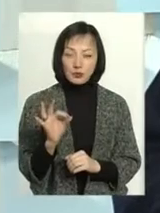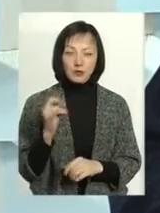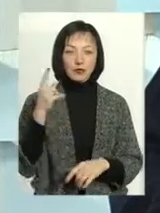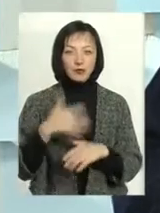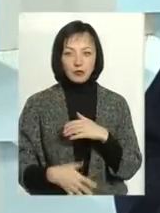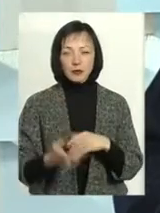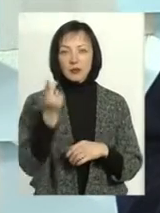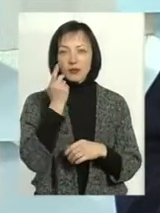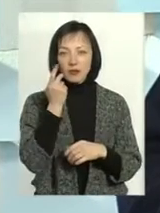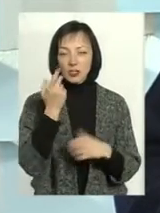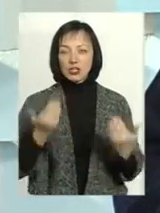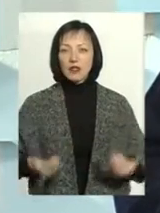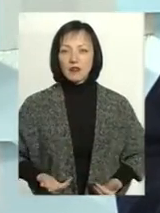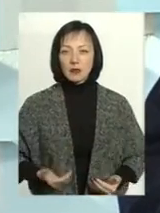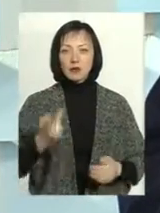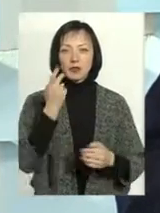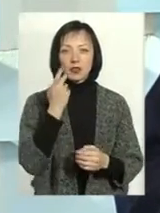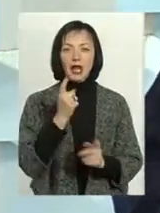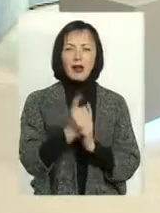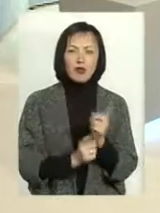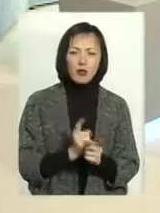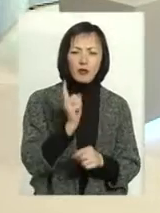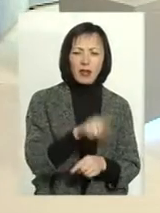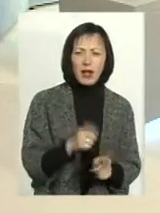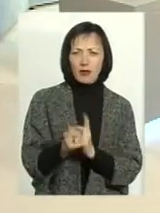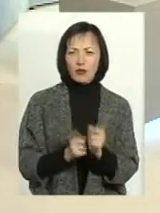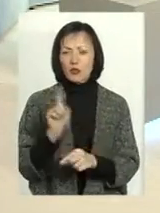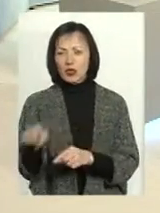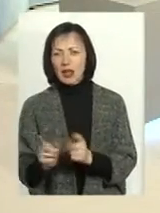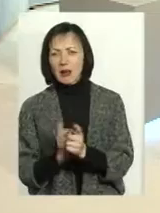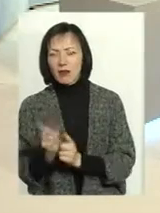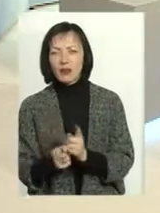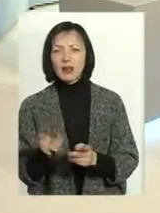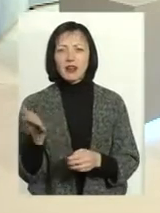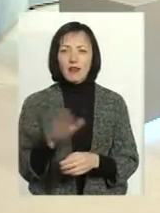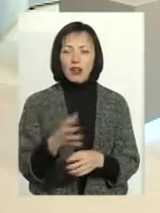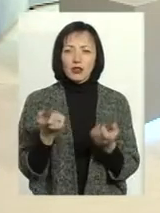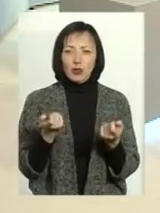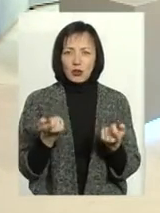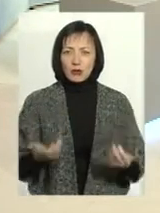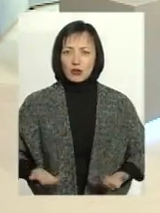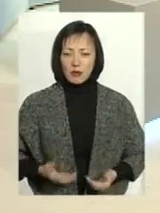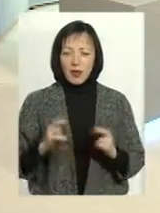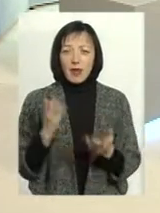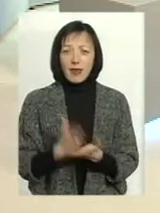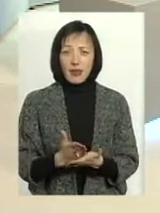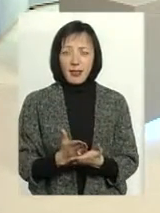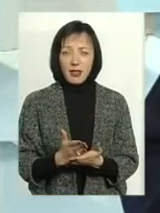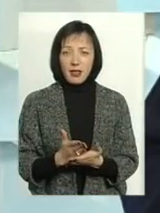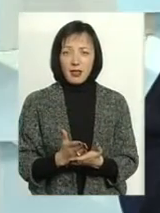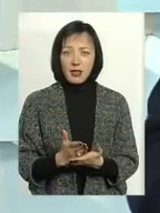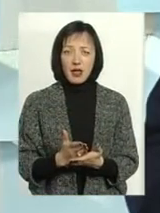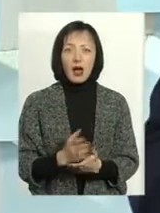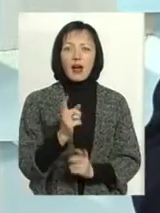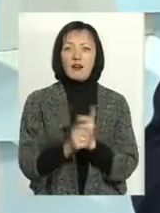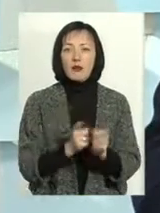Розумієте, ми завжди живемо і завжди ми реформуємо. Та реформуємо, туди реформуємо. Давайте ми трошки поживемо, так як є. Угу.